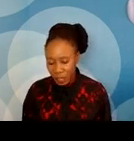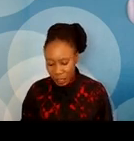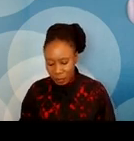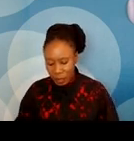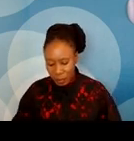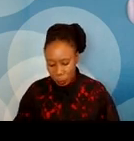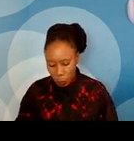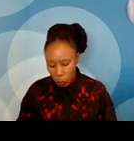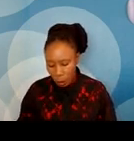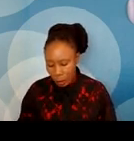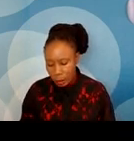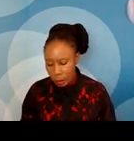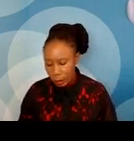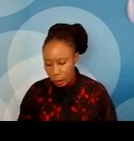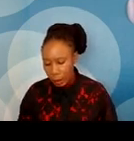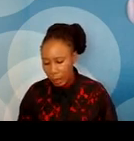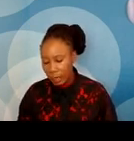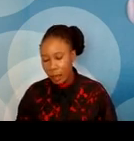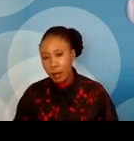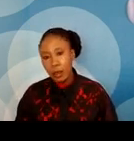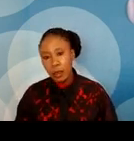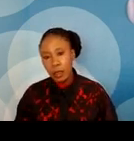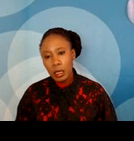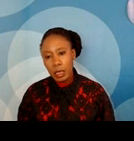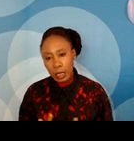ju mer vi kan visa på att